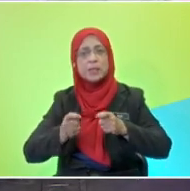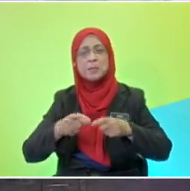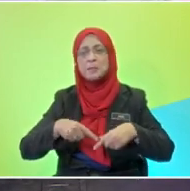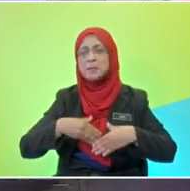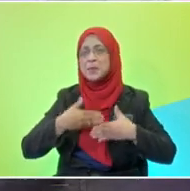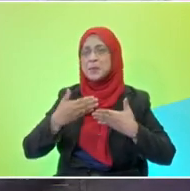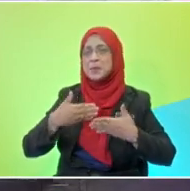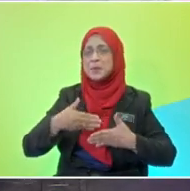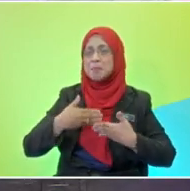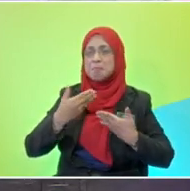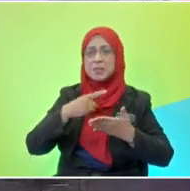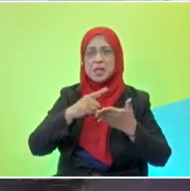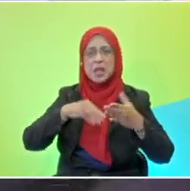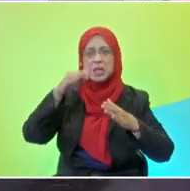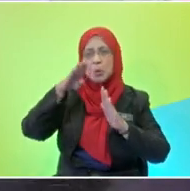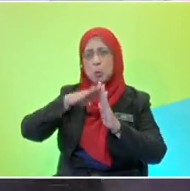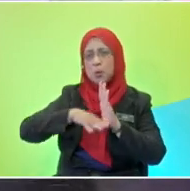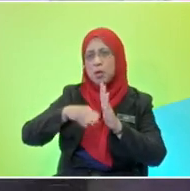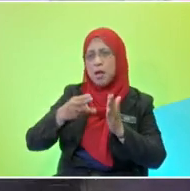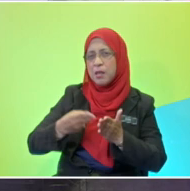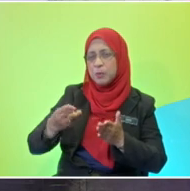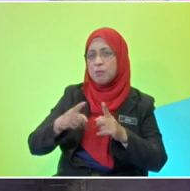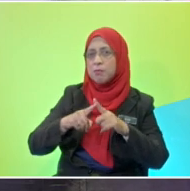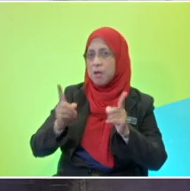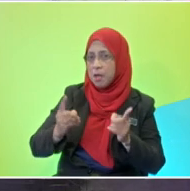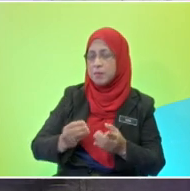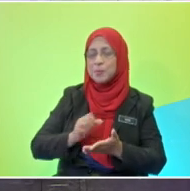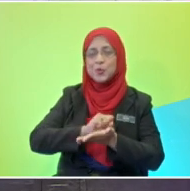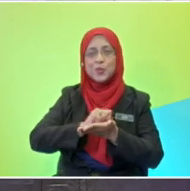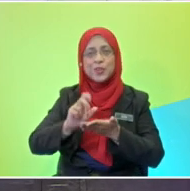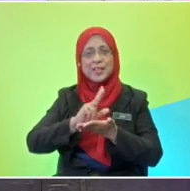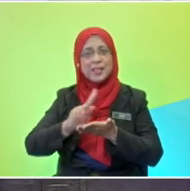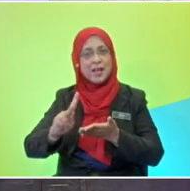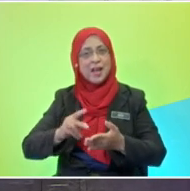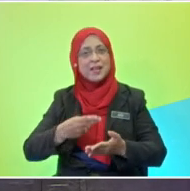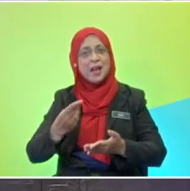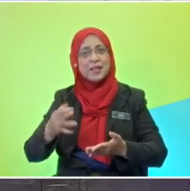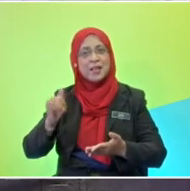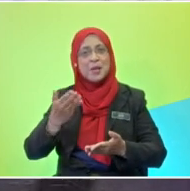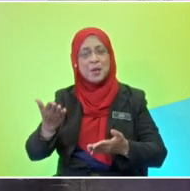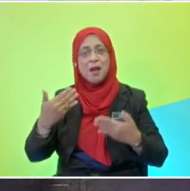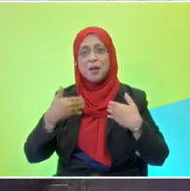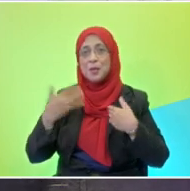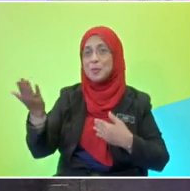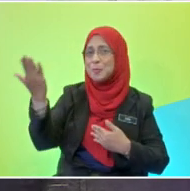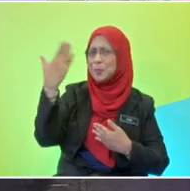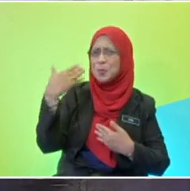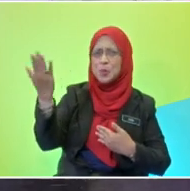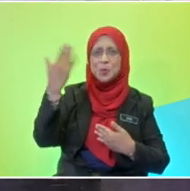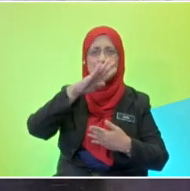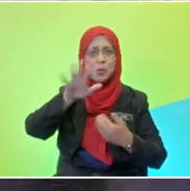zakat tidak akan mengurangi hartamu bahkan akan menyuci harta yang kau miliki Ayo sekalian